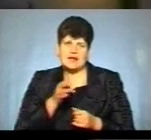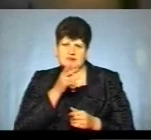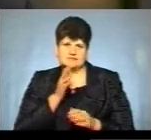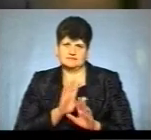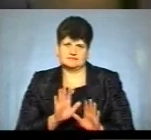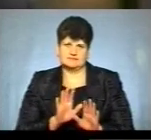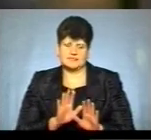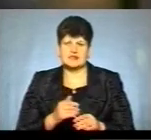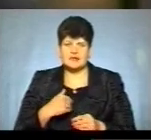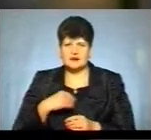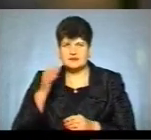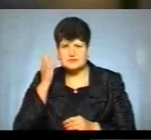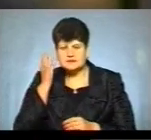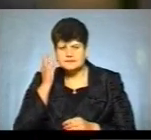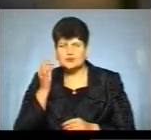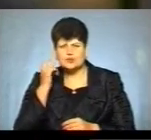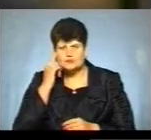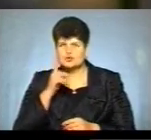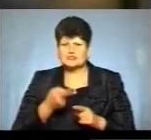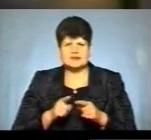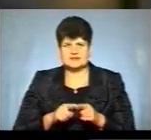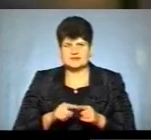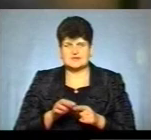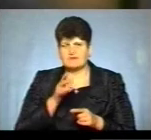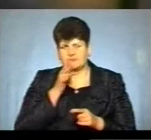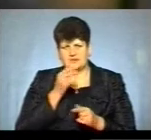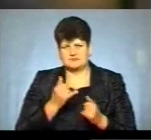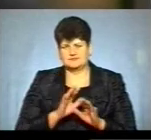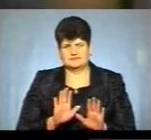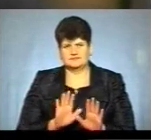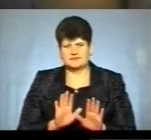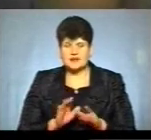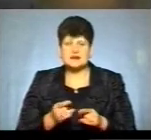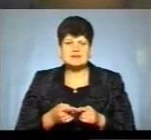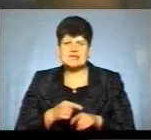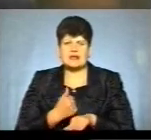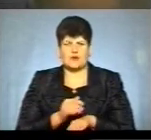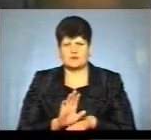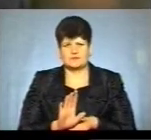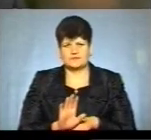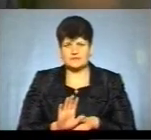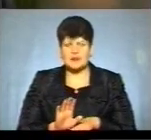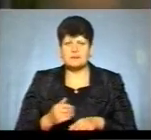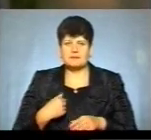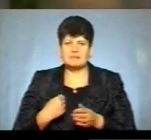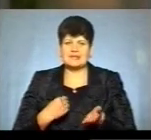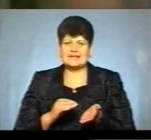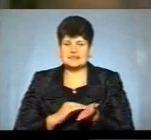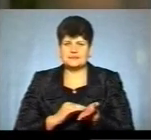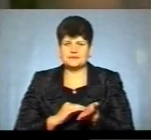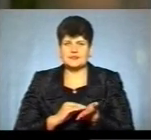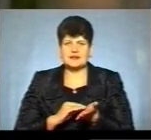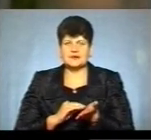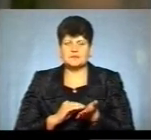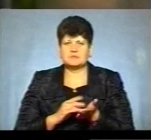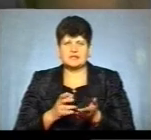Я гадаю, що це не на часі, не зараз, це не пріоритет. Ми не виписали з вами всі ризики